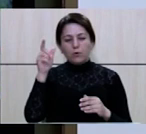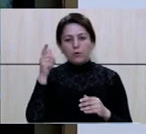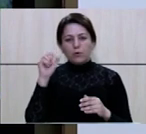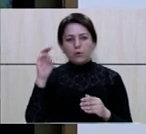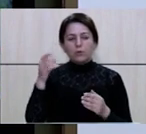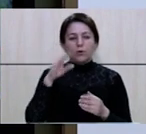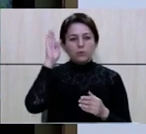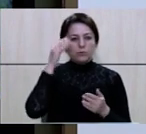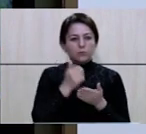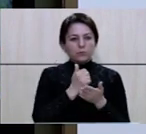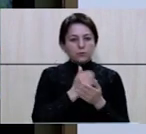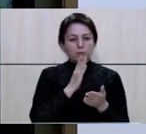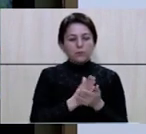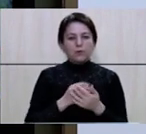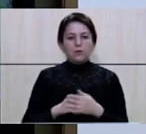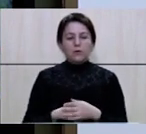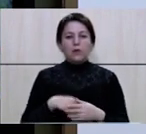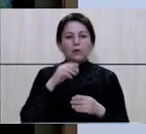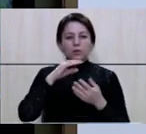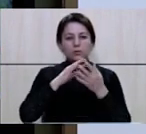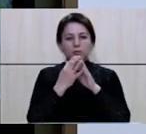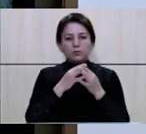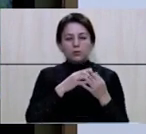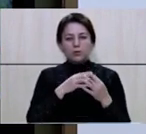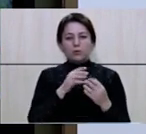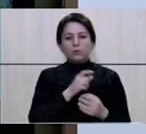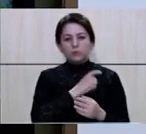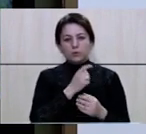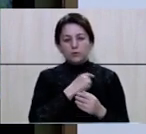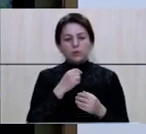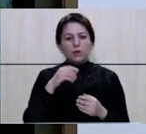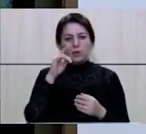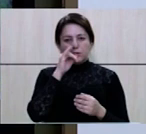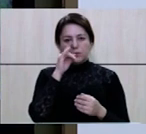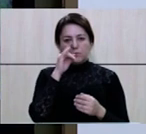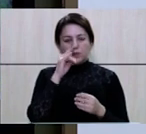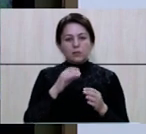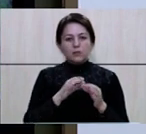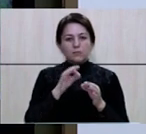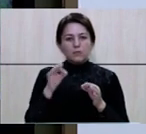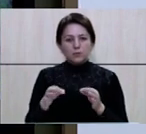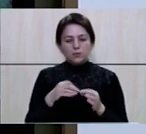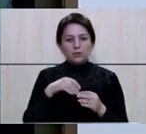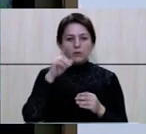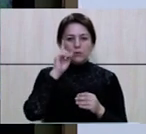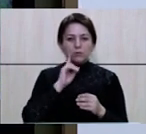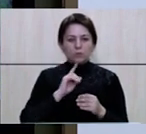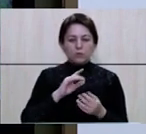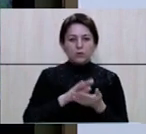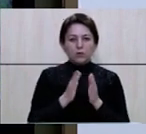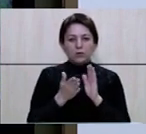Qishloq xo'jaligi. Samarqand viloyati qulay iqtisodiy geografik o'rinda